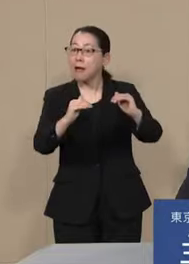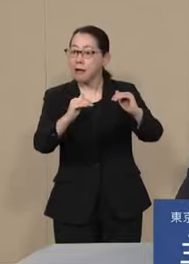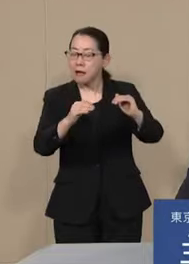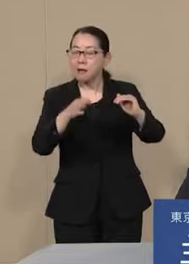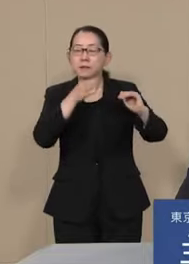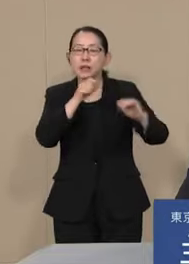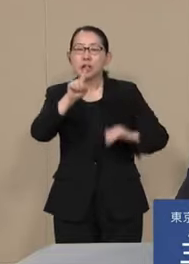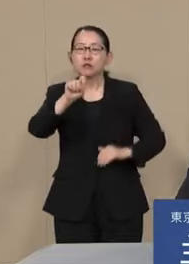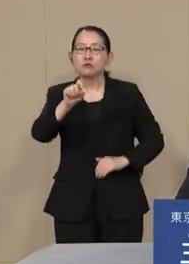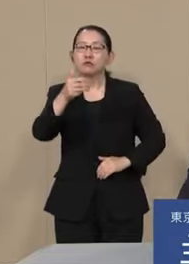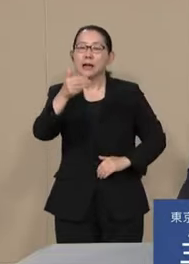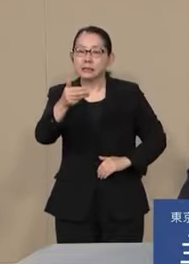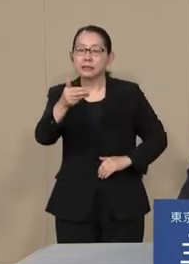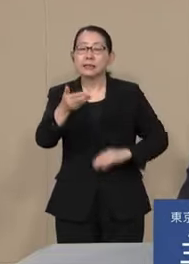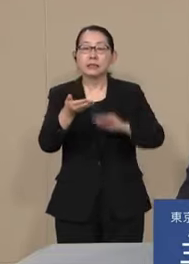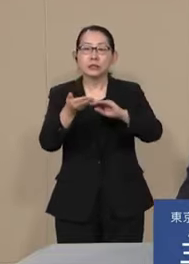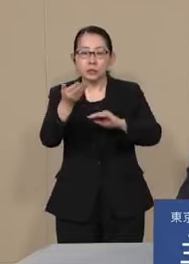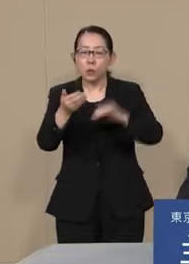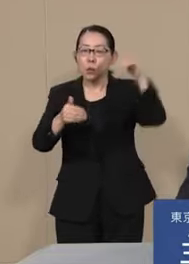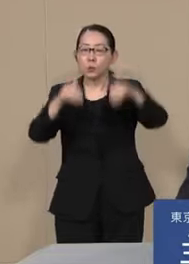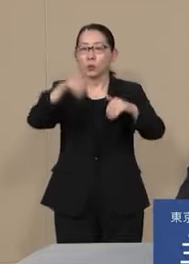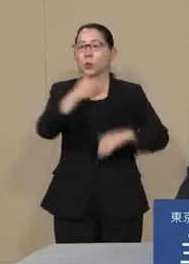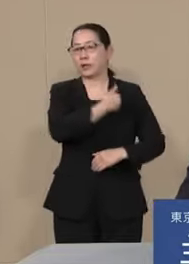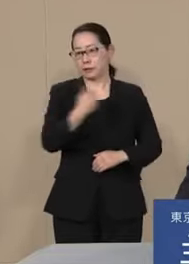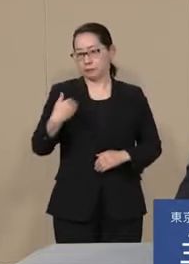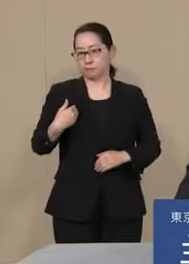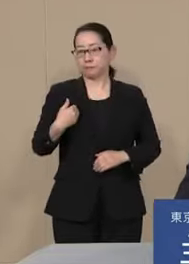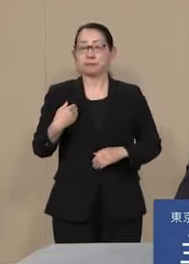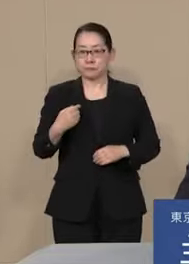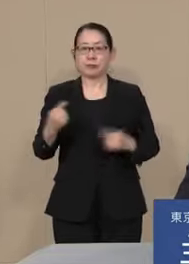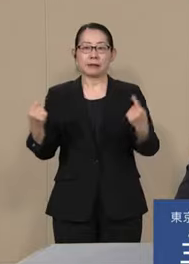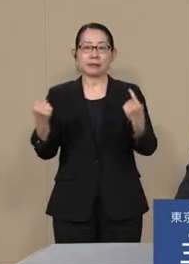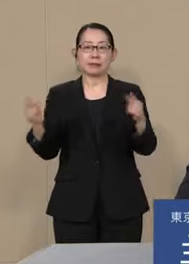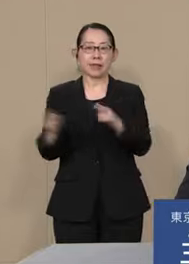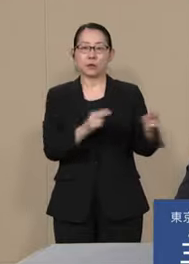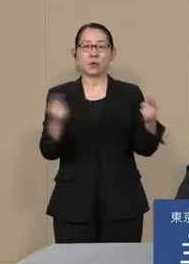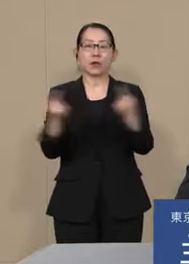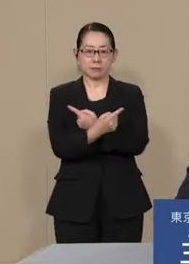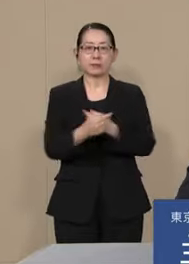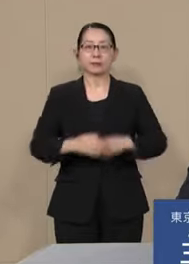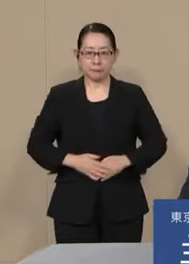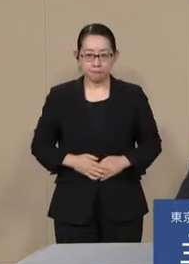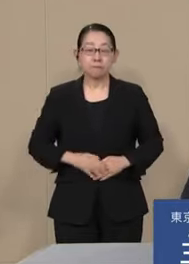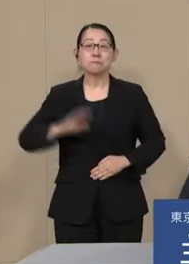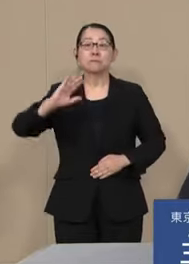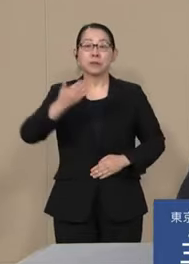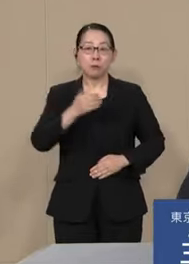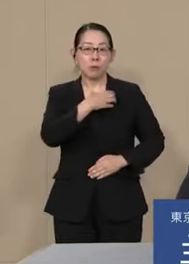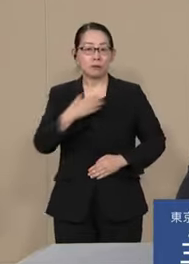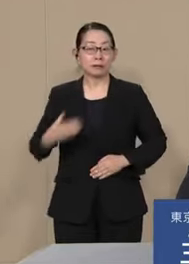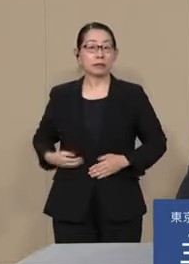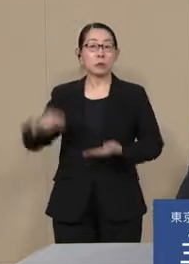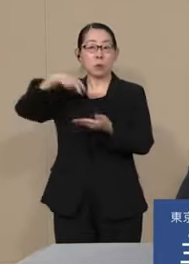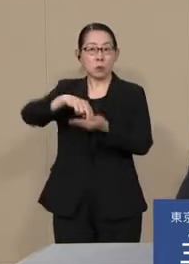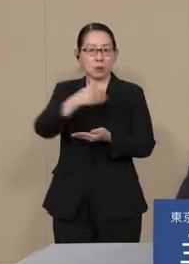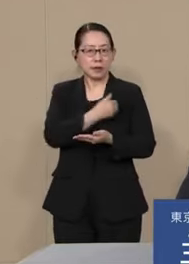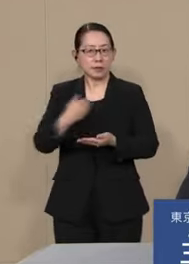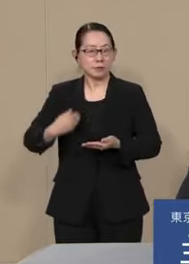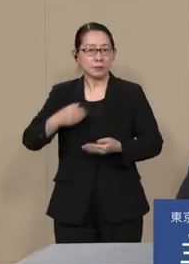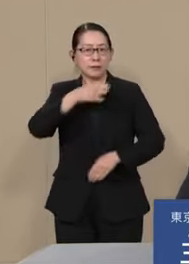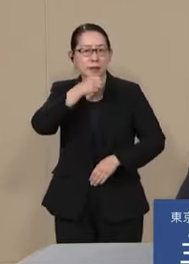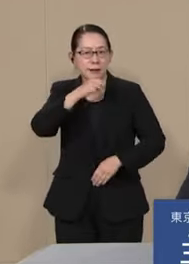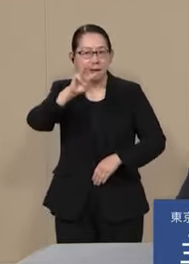歳から投票できるようになりましたそれに関わらず実行者30歳に30